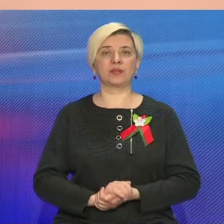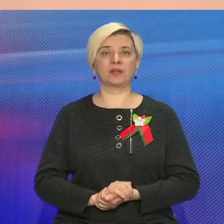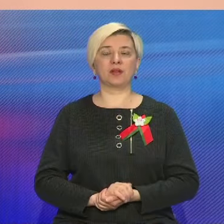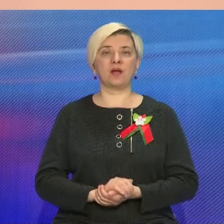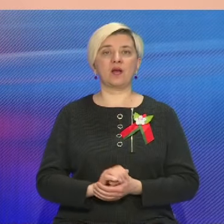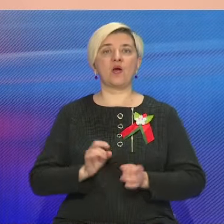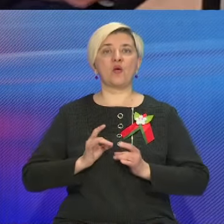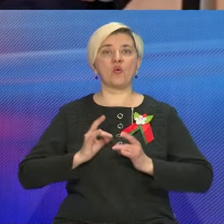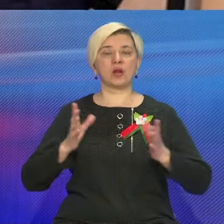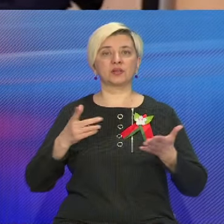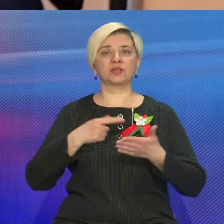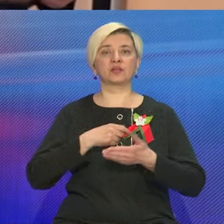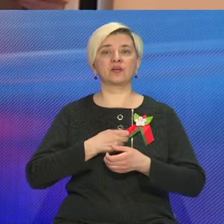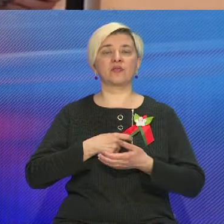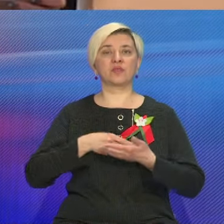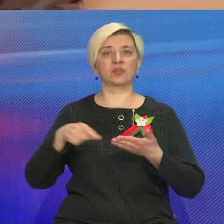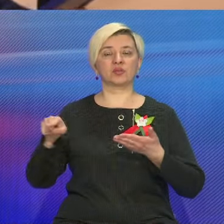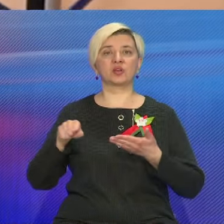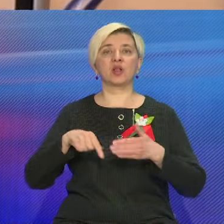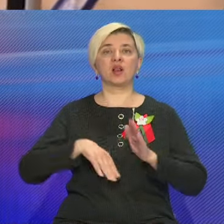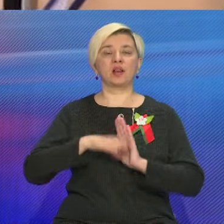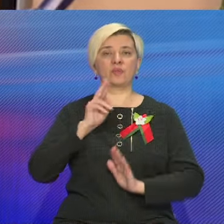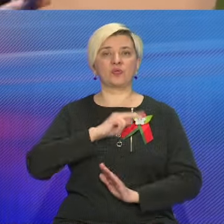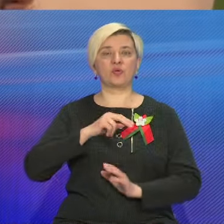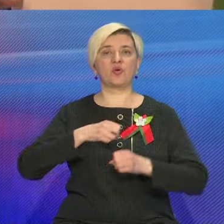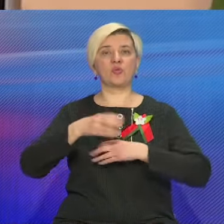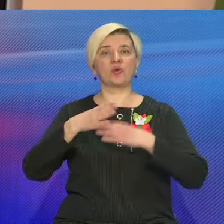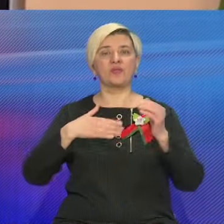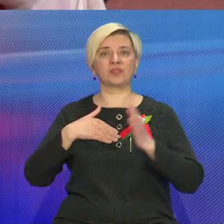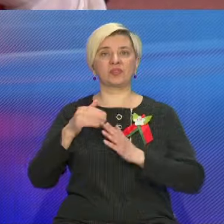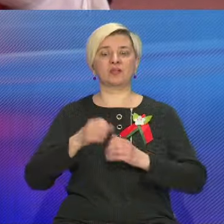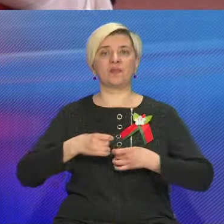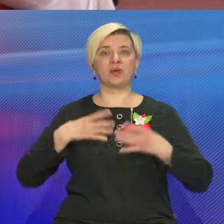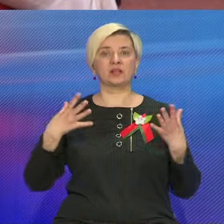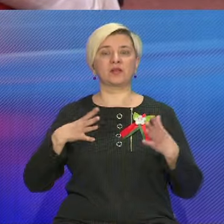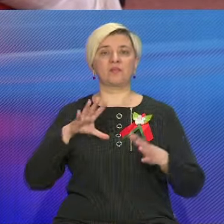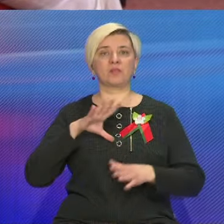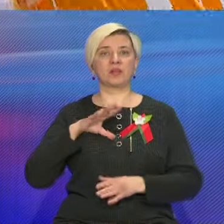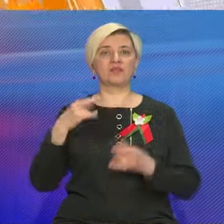Урочистість з значенням лепших супрацовників до професійного свята пройшла у телерадіо компанії «Гродно».